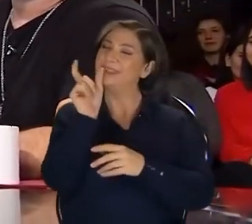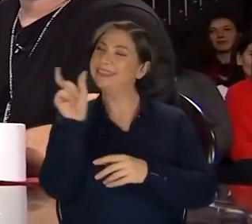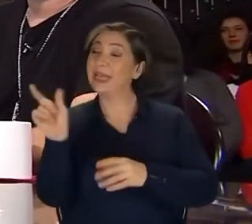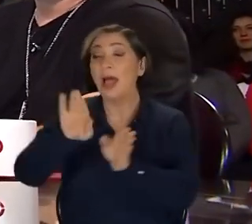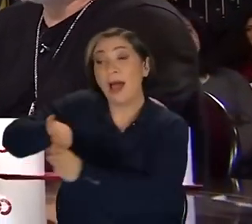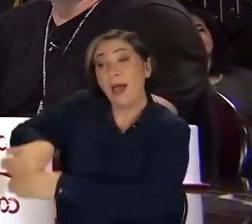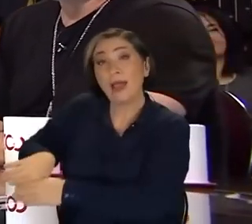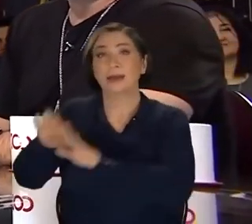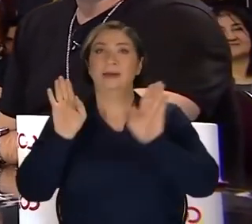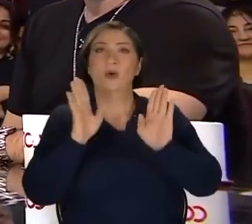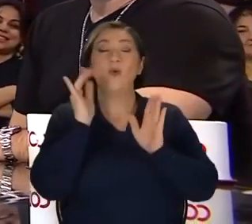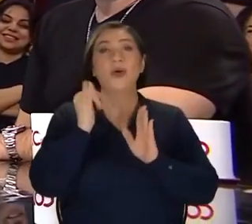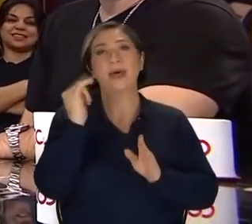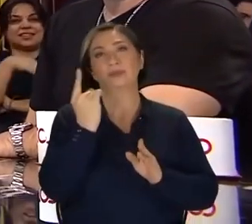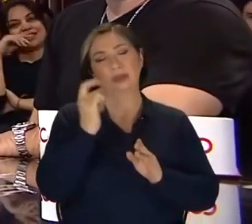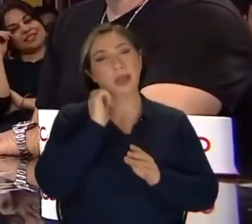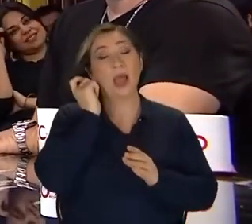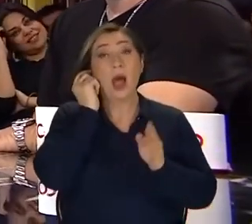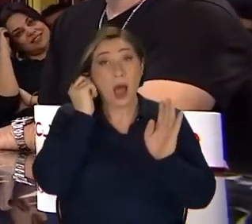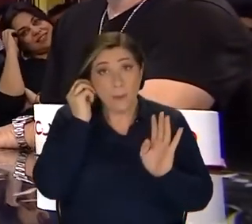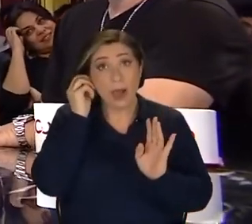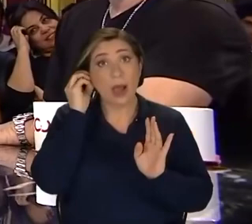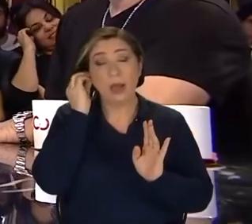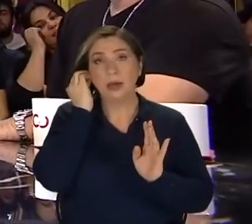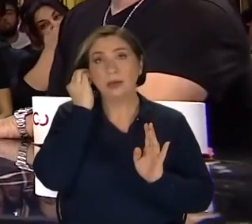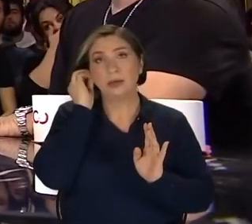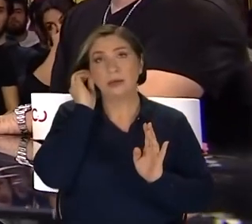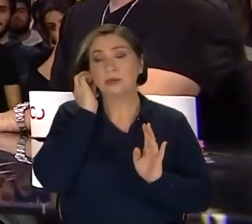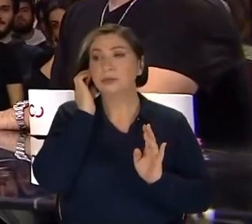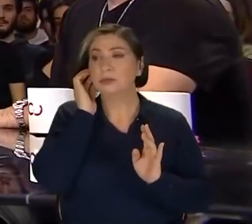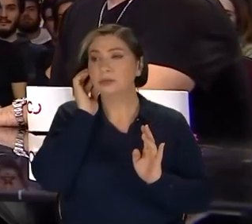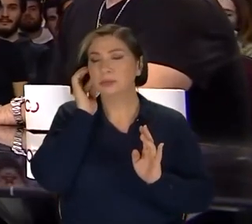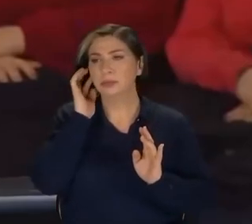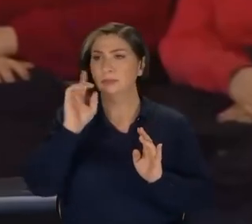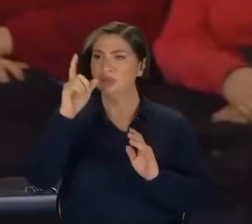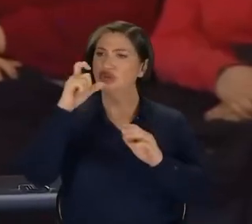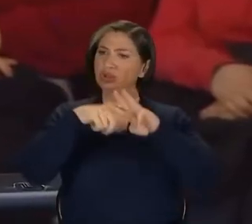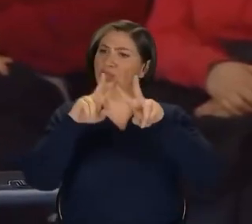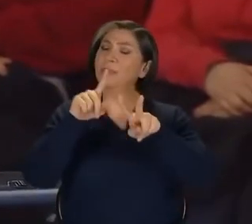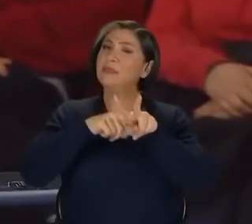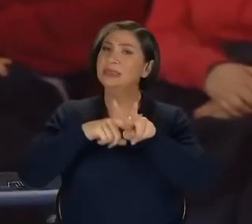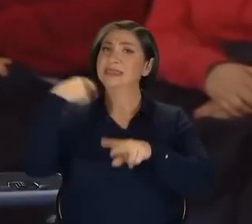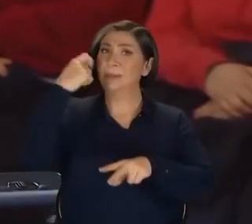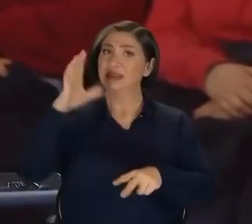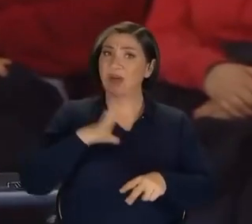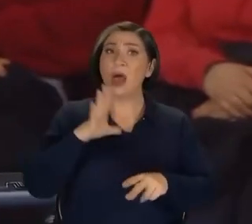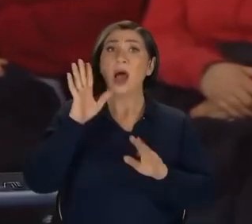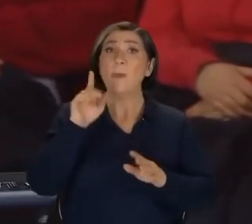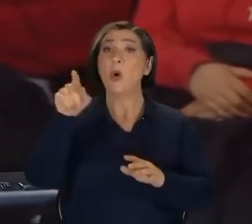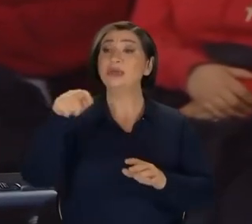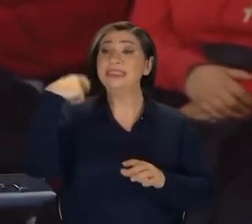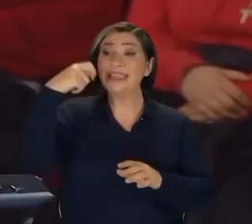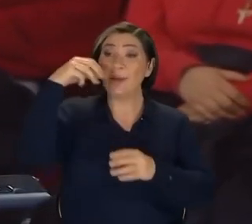kenara ayırmak gibi bir şeydir. Doğru. Ve fena bir şeydir. Fakat bütün bunlarda diyor ki bir Cem Yılmaz sineması var ama o Cem